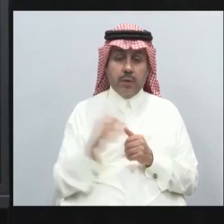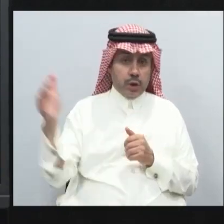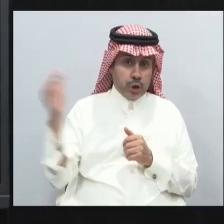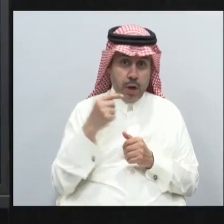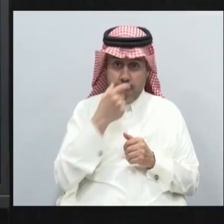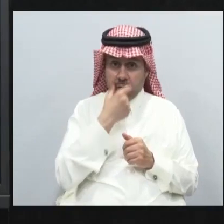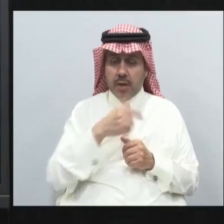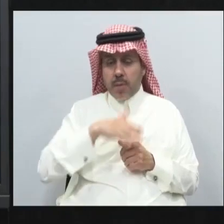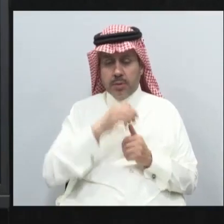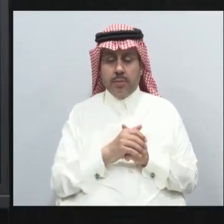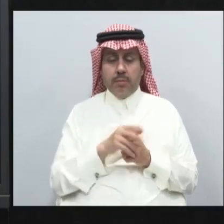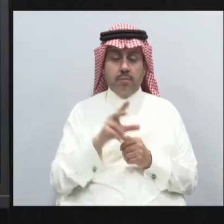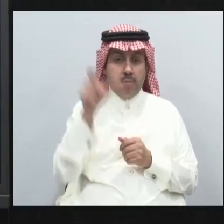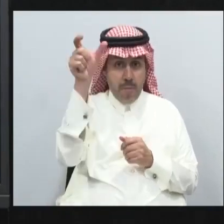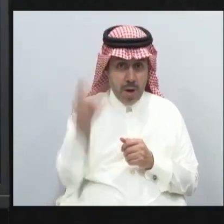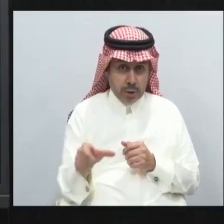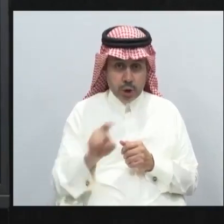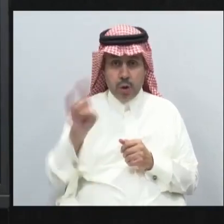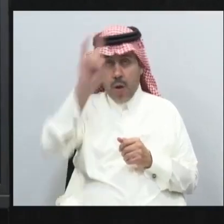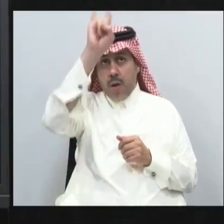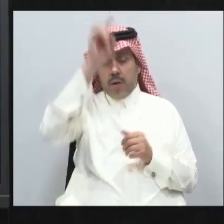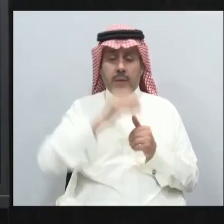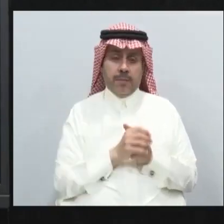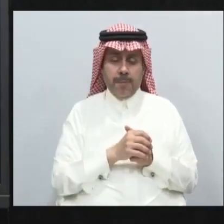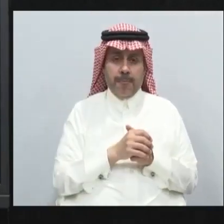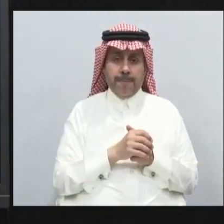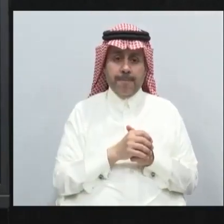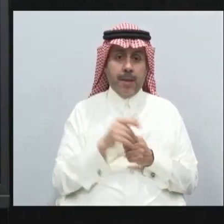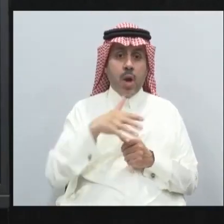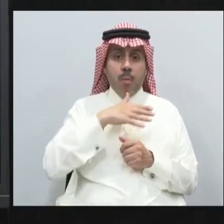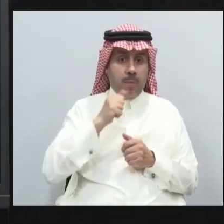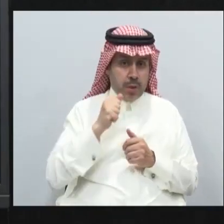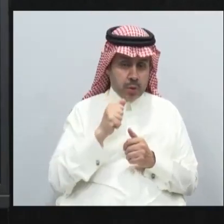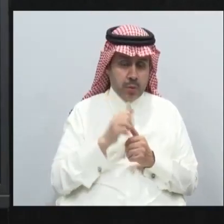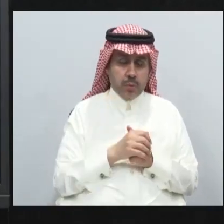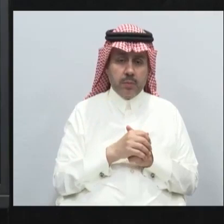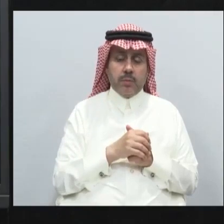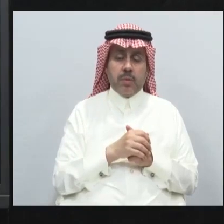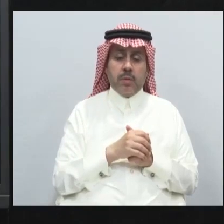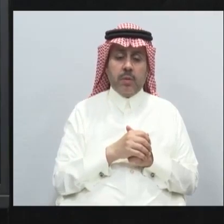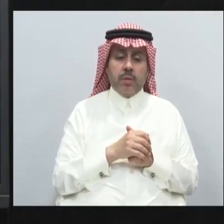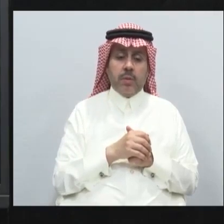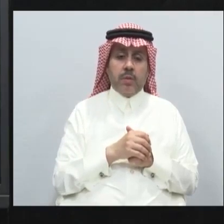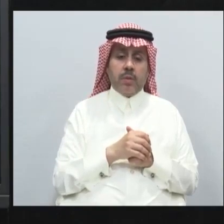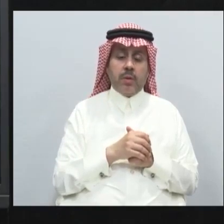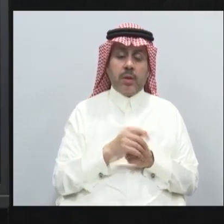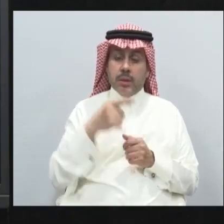النبي صلى الله عليه وسلم انه قال ما من احد يشهد ان لا اله الا الله وان محمدا عبده ورسوله